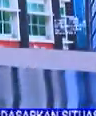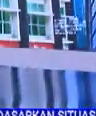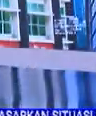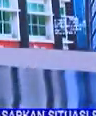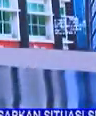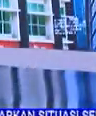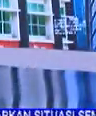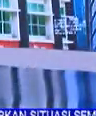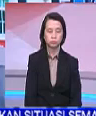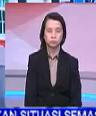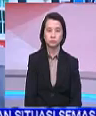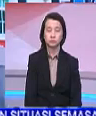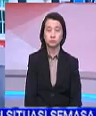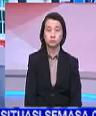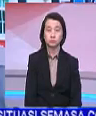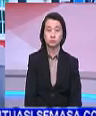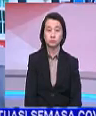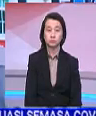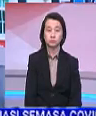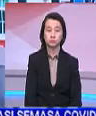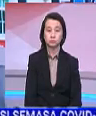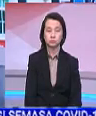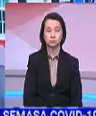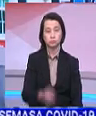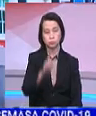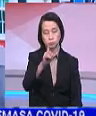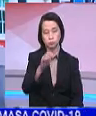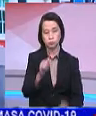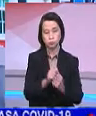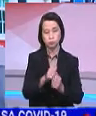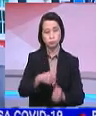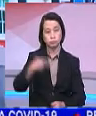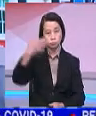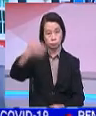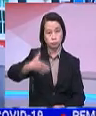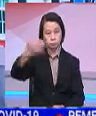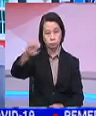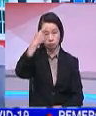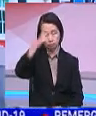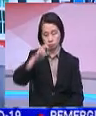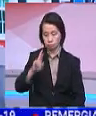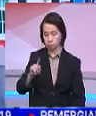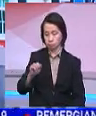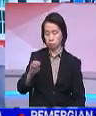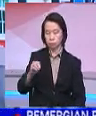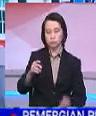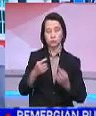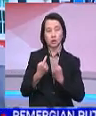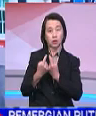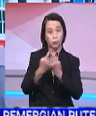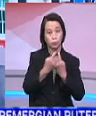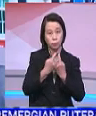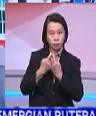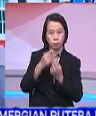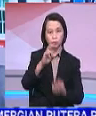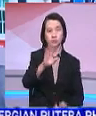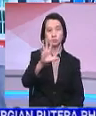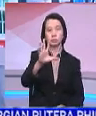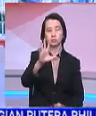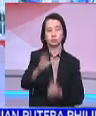baik bertemu kembali 1 April lalu merupakan detik bersejarah kepada RTM yang menyambut ulang tahun